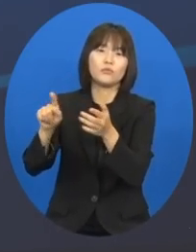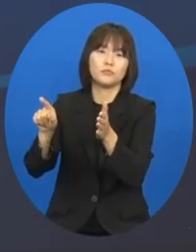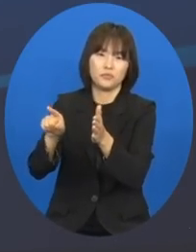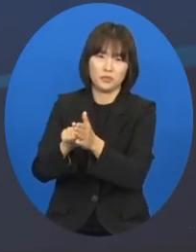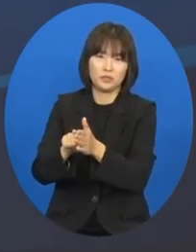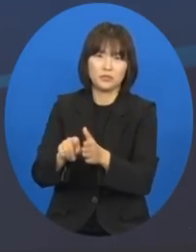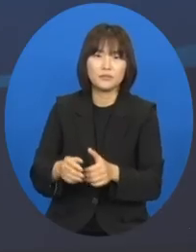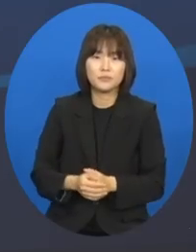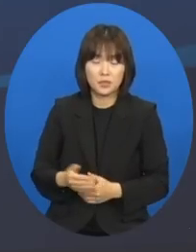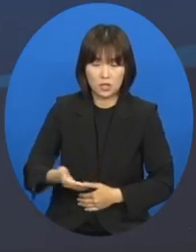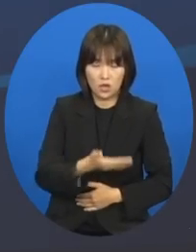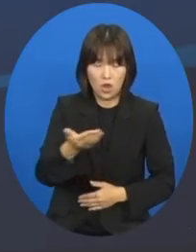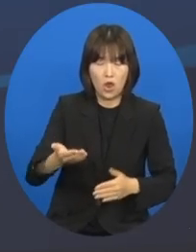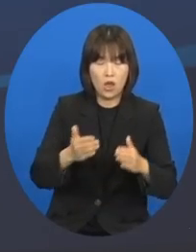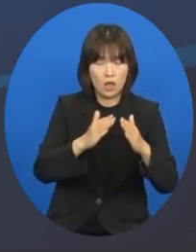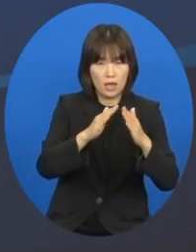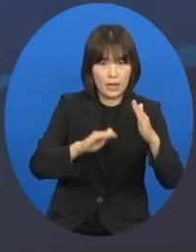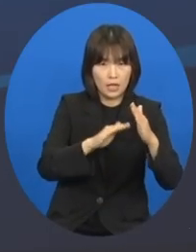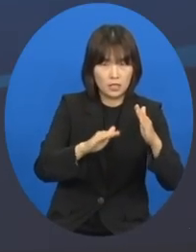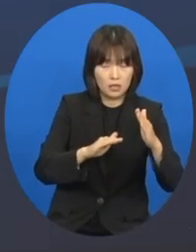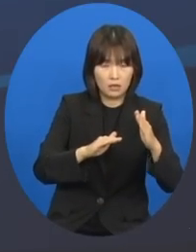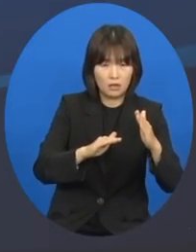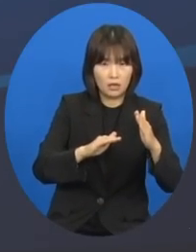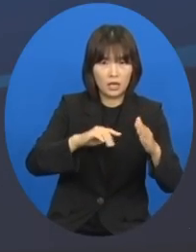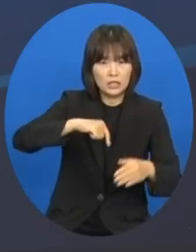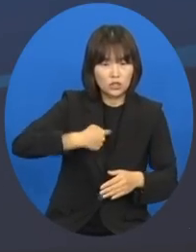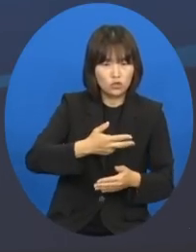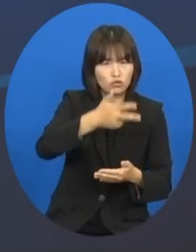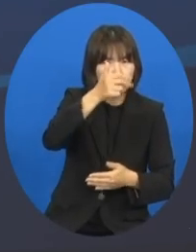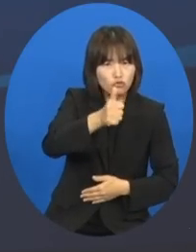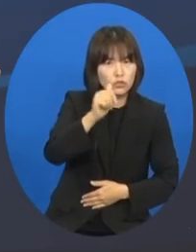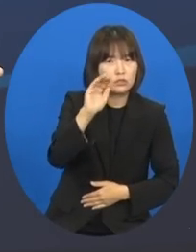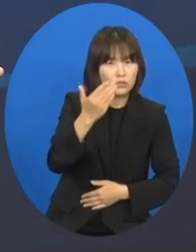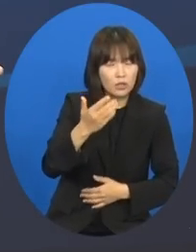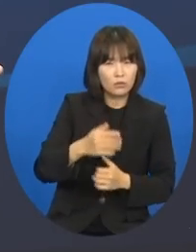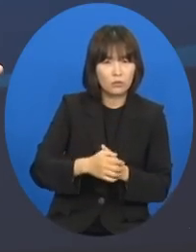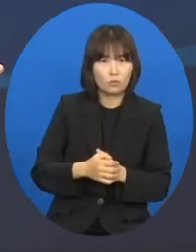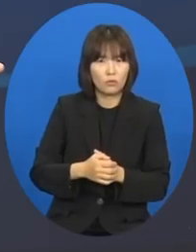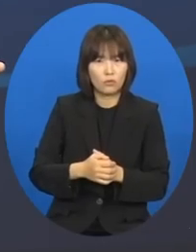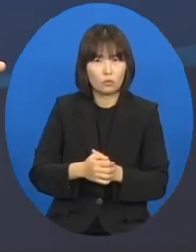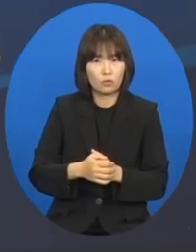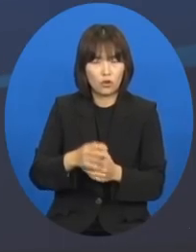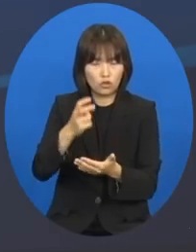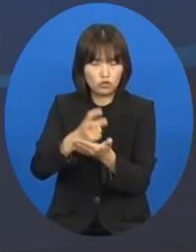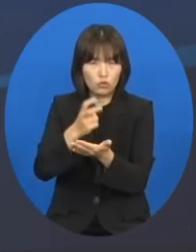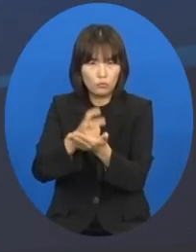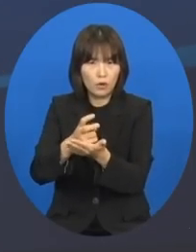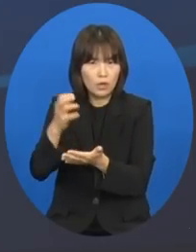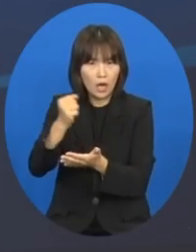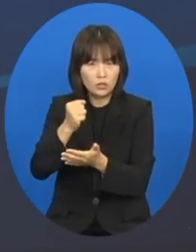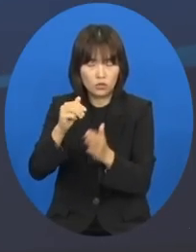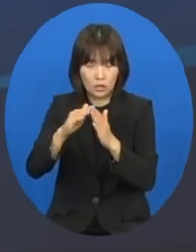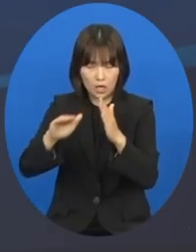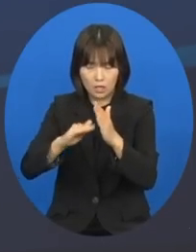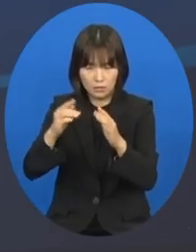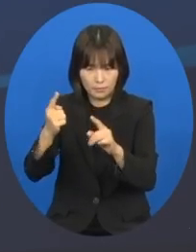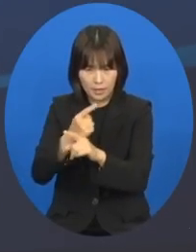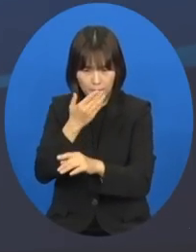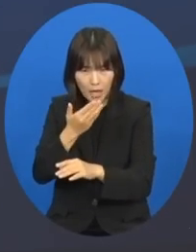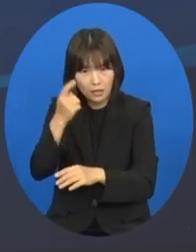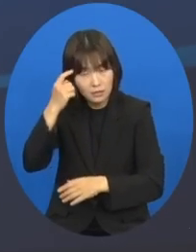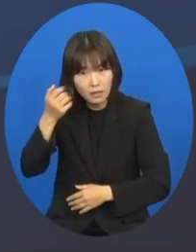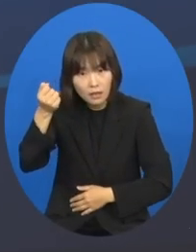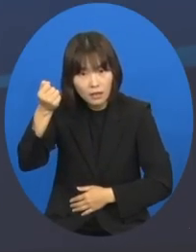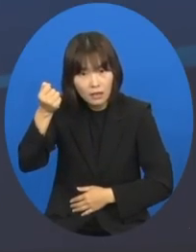여러분이 주인이 되고 첫째 아들의 율법적 기준으로 가정을 바꿀 수 있다고 생각하세요 정죄는 사람을